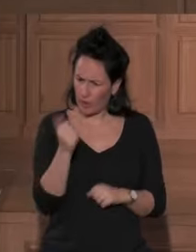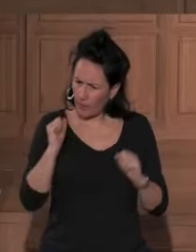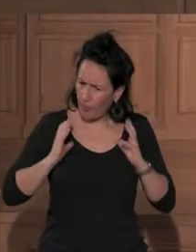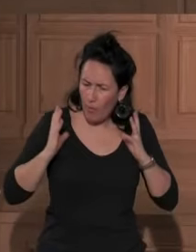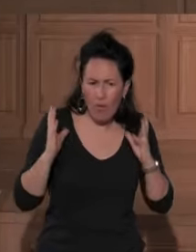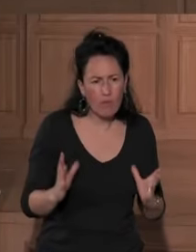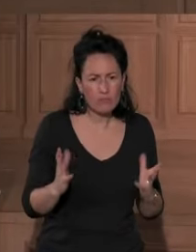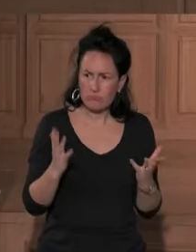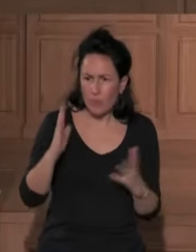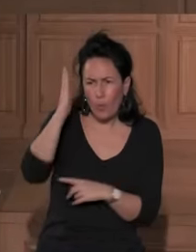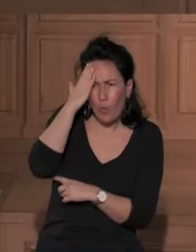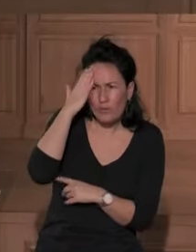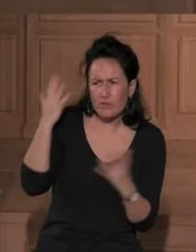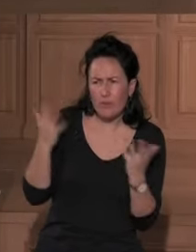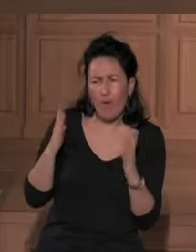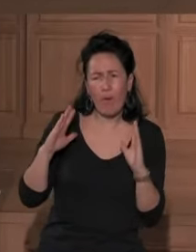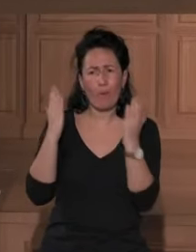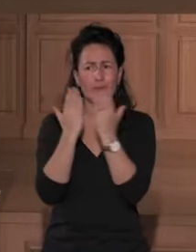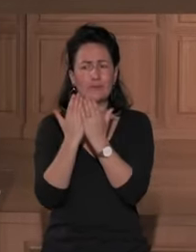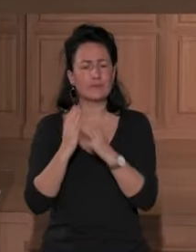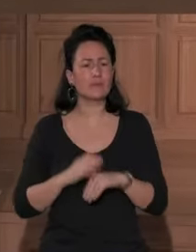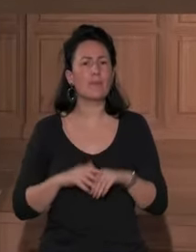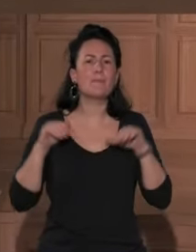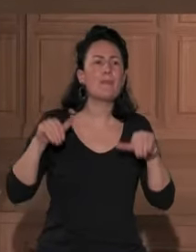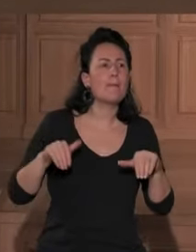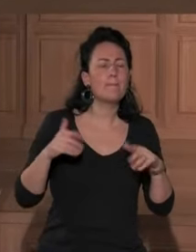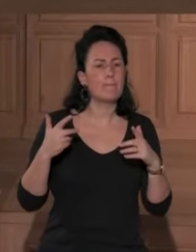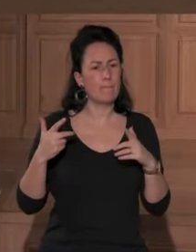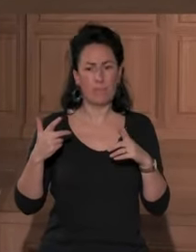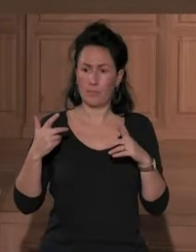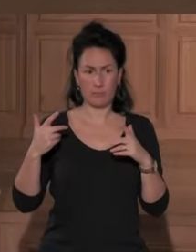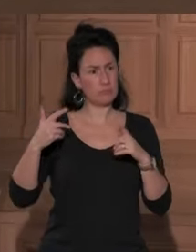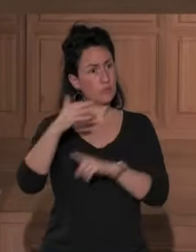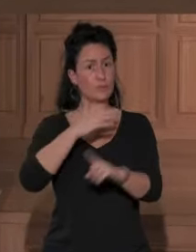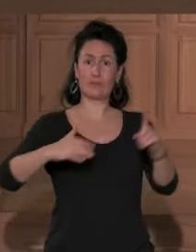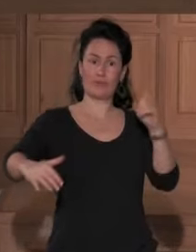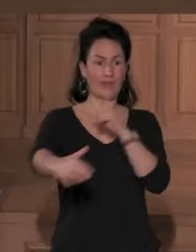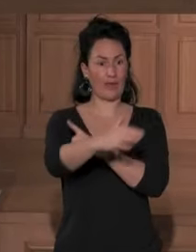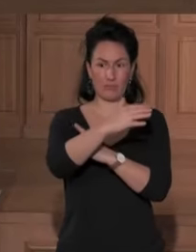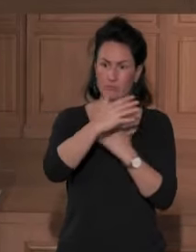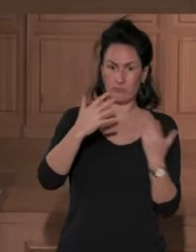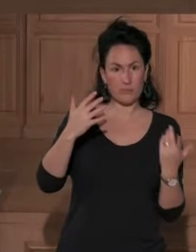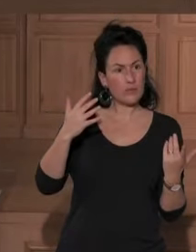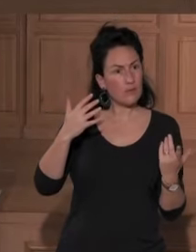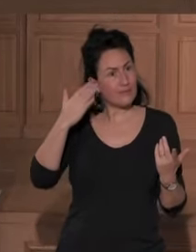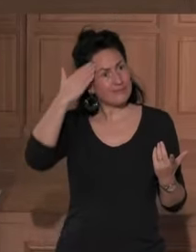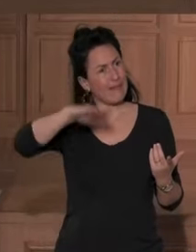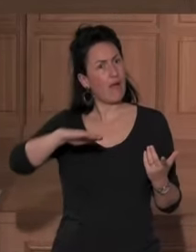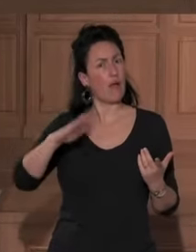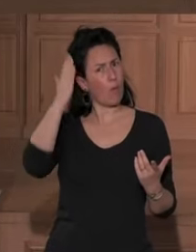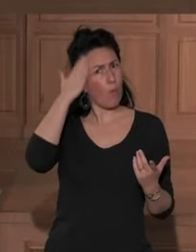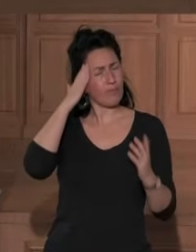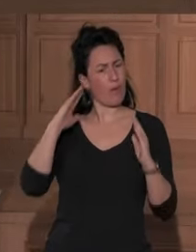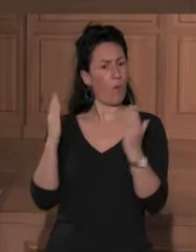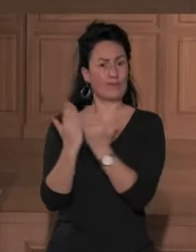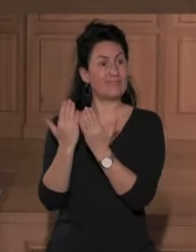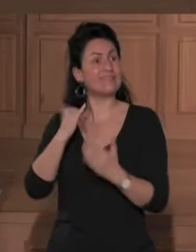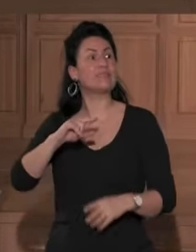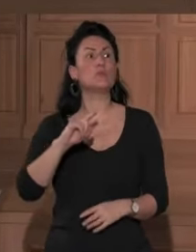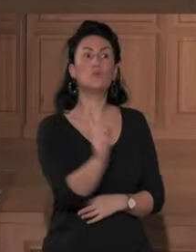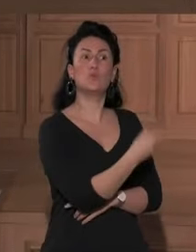de connaître c'est quoi l'autisme, même quand on est dans la société, un citoyen qui sait c'est quoi l'autisme. Vous savez, si toute la société sait c'est quoi l'autisme,